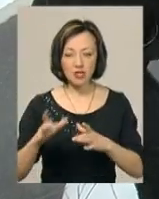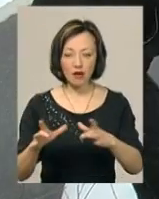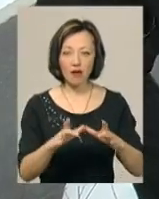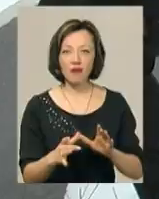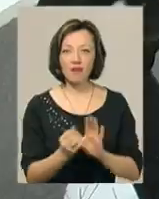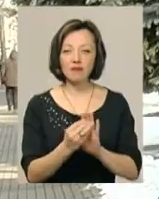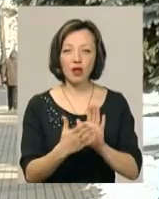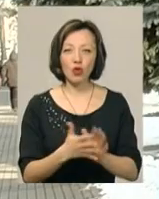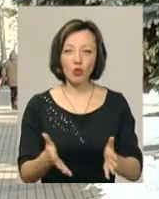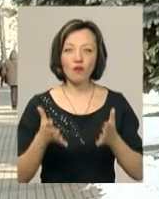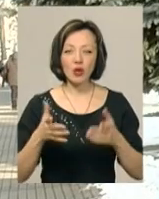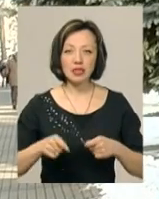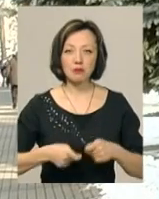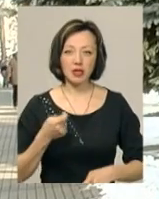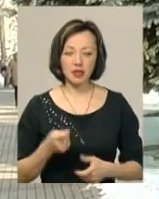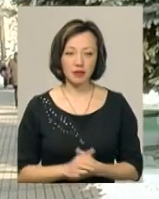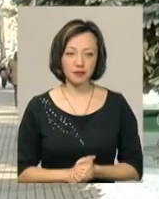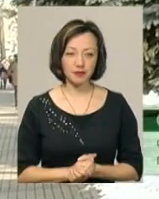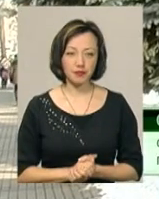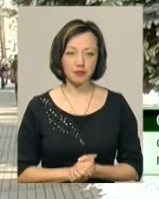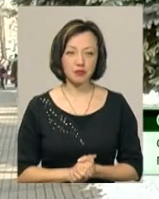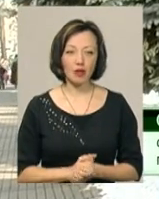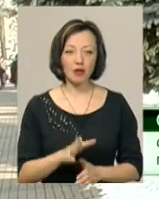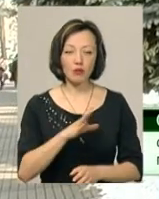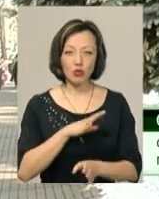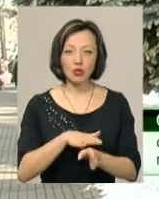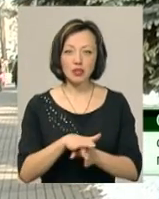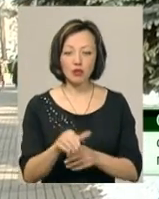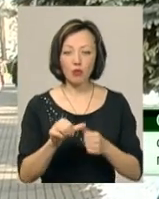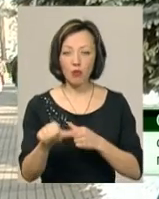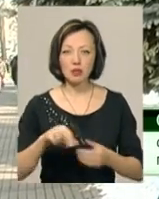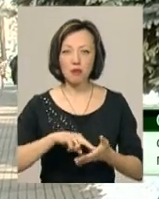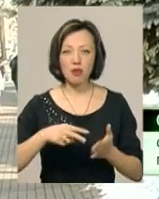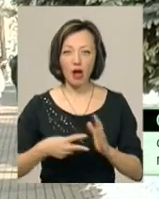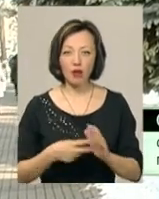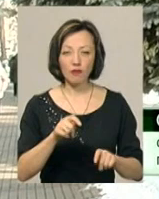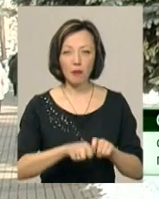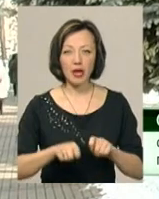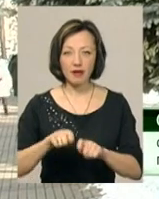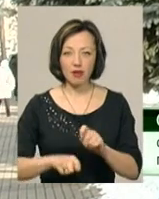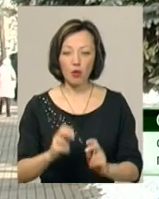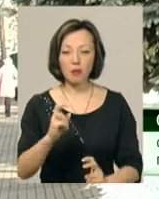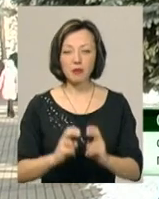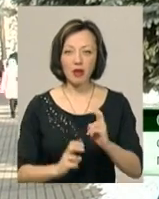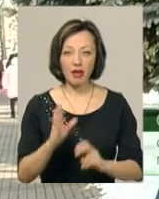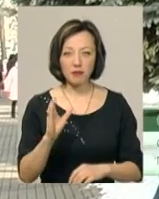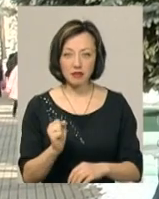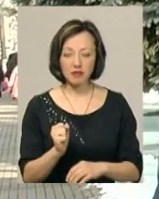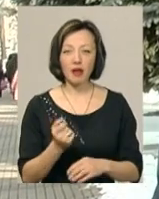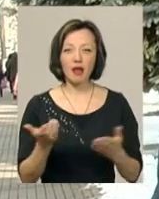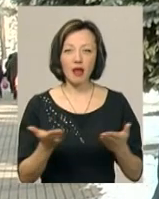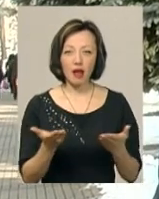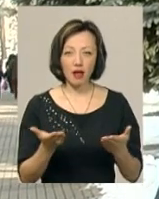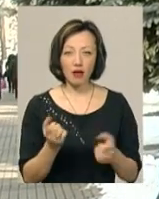встановлює збитки. Було здійснено позапланову перевірку підприємства, яке здійснює